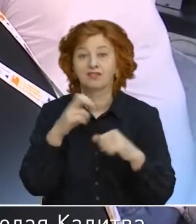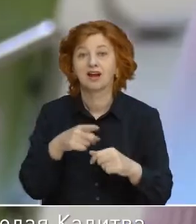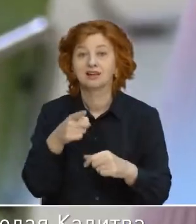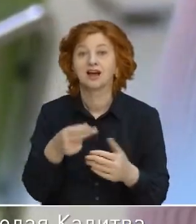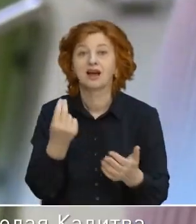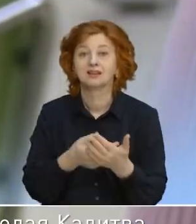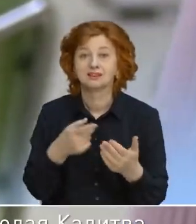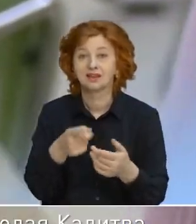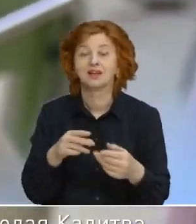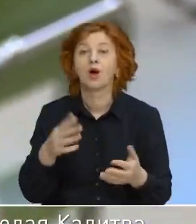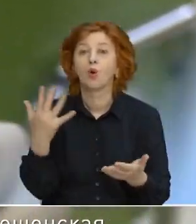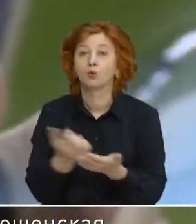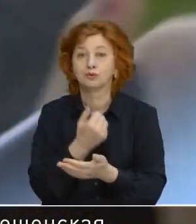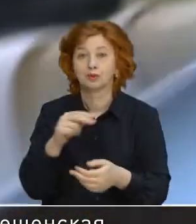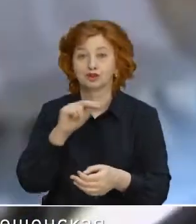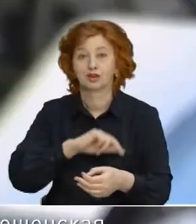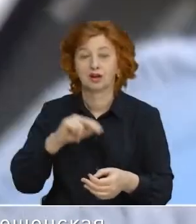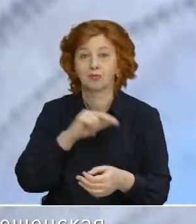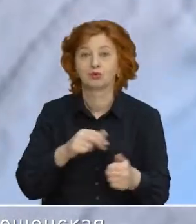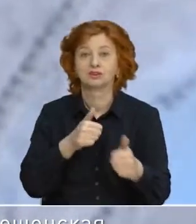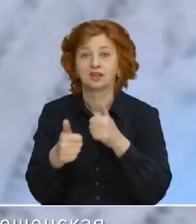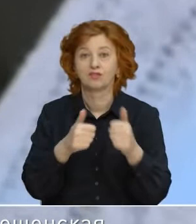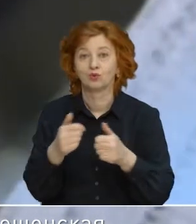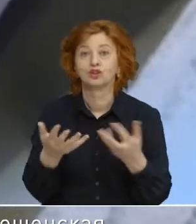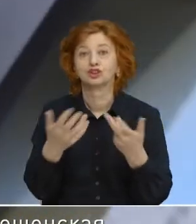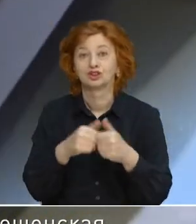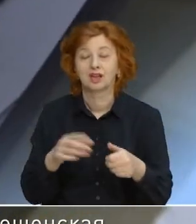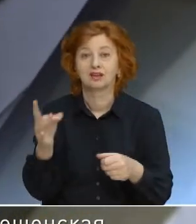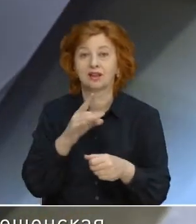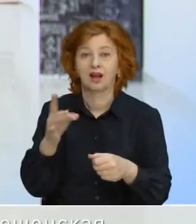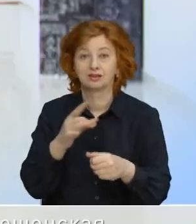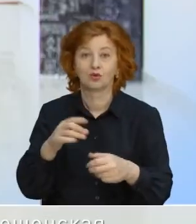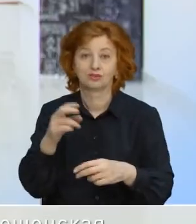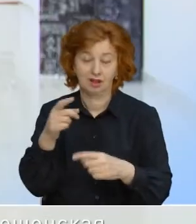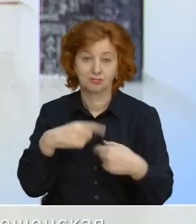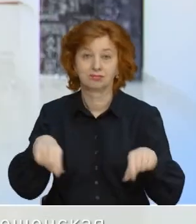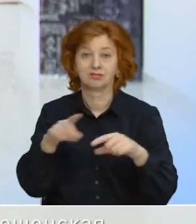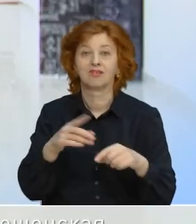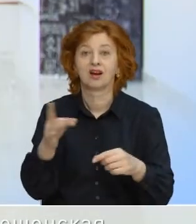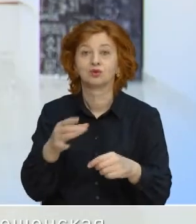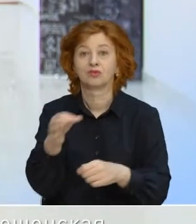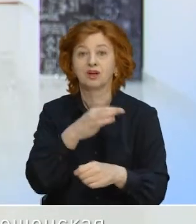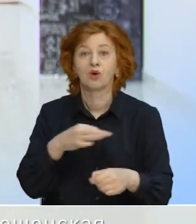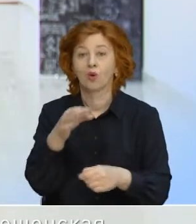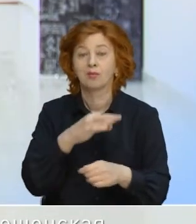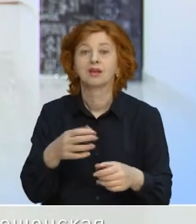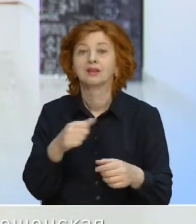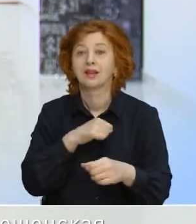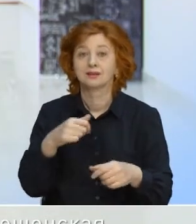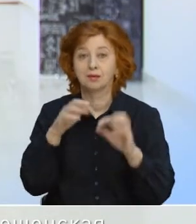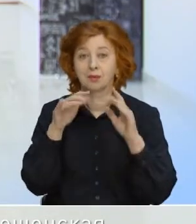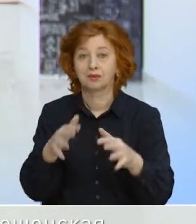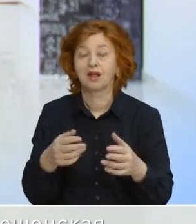офлайн успешно отработали во время пандемии, считает эксперт из Ростовской области. Для школ тоже, и мы это увидели на самом деле